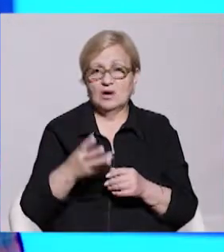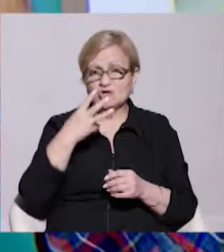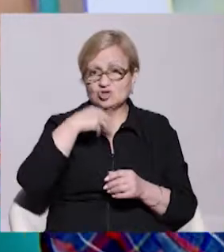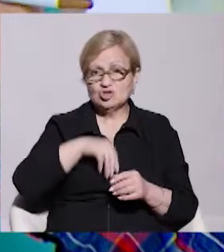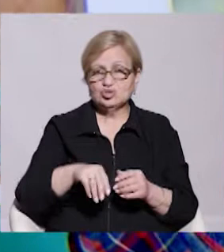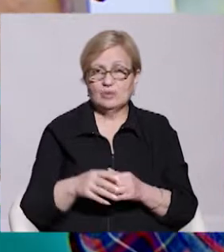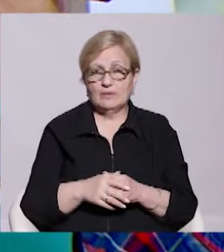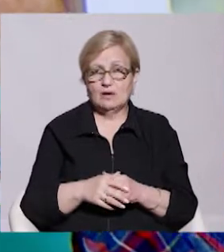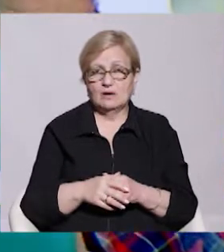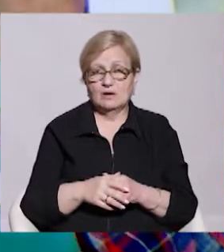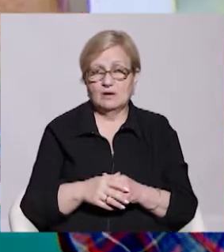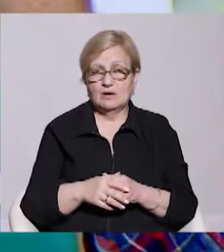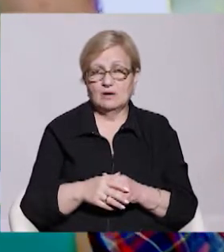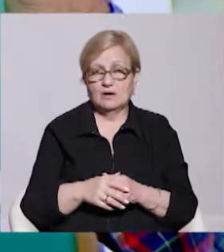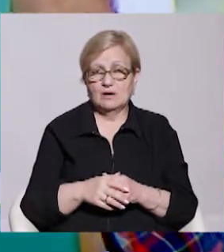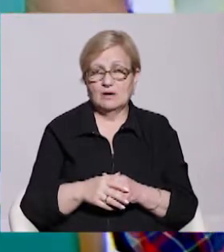შეჭამა